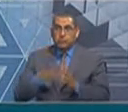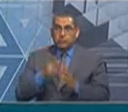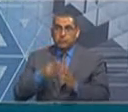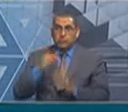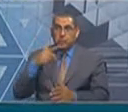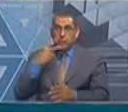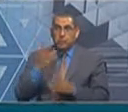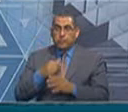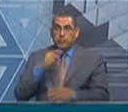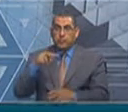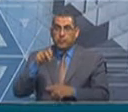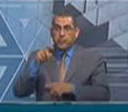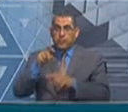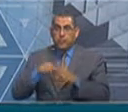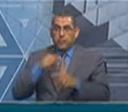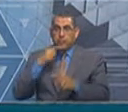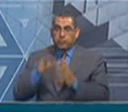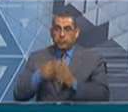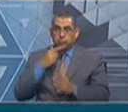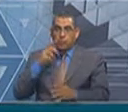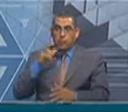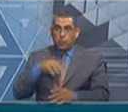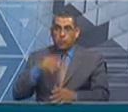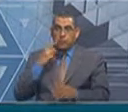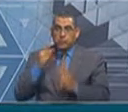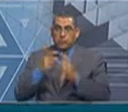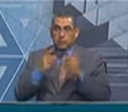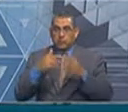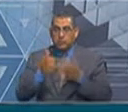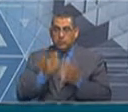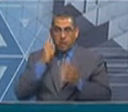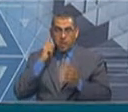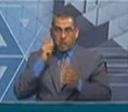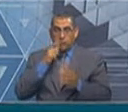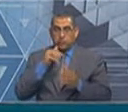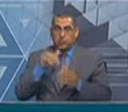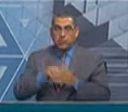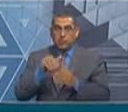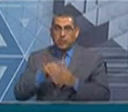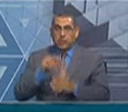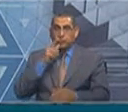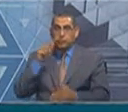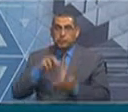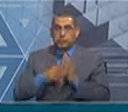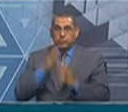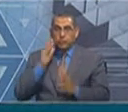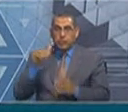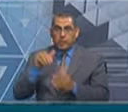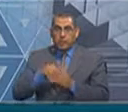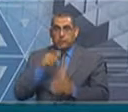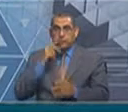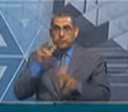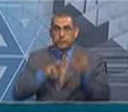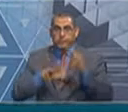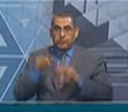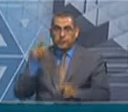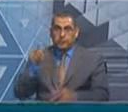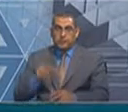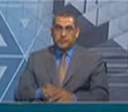من 80% من الأصوات، لكن المعارضين وبعض العاملين في الانتخابات قالوا أن النتائج مزورة.